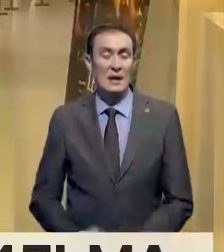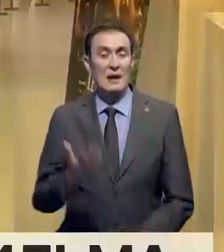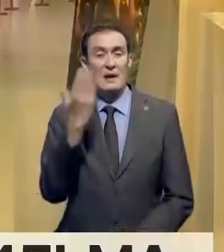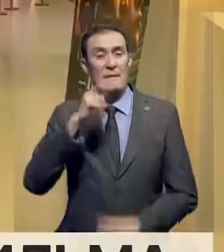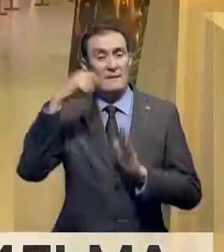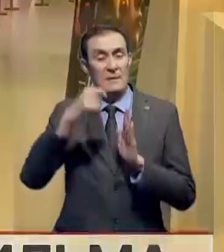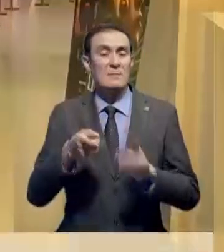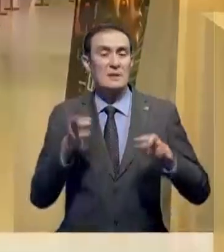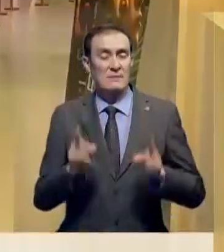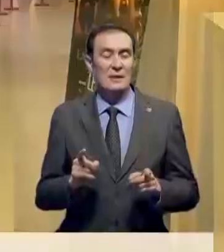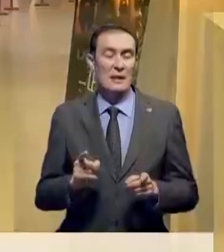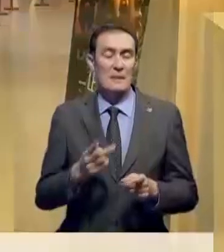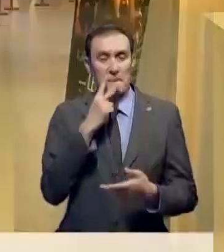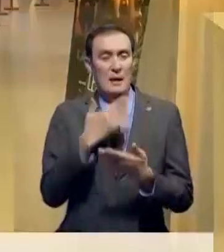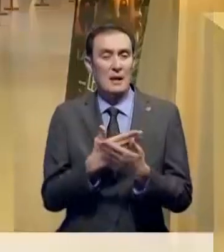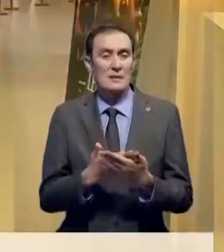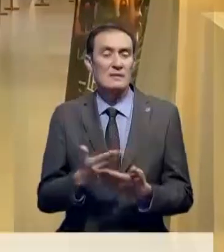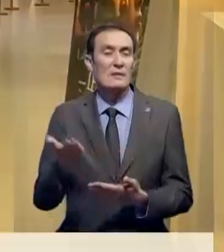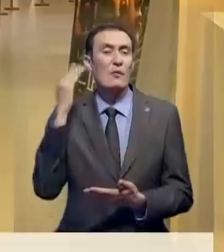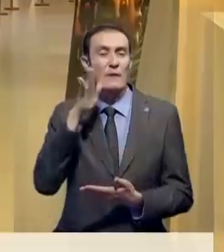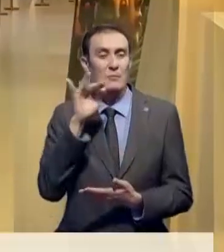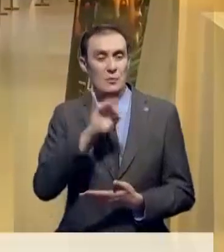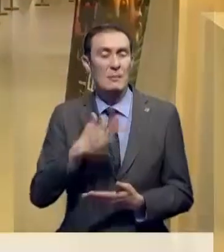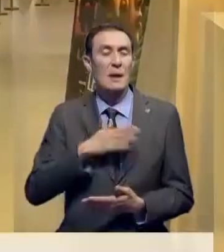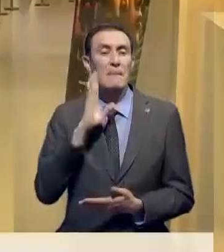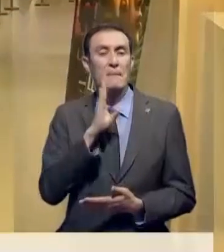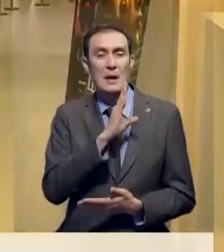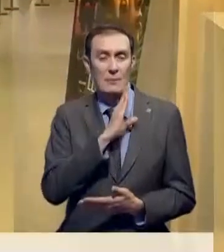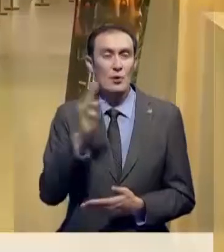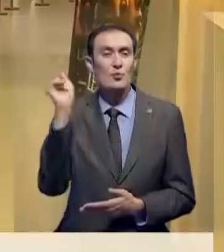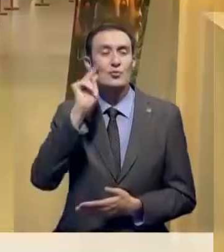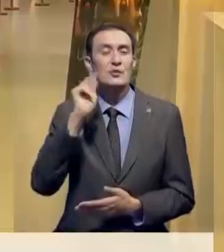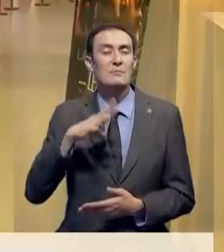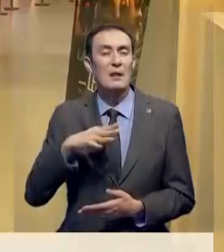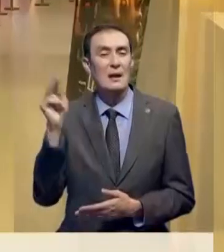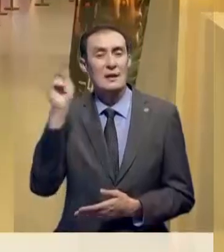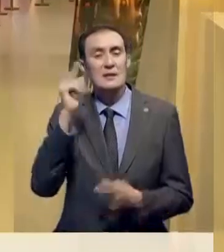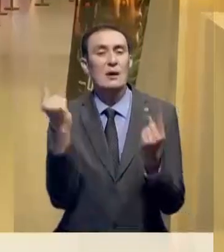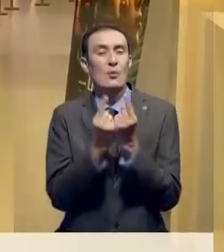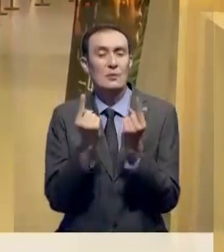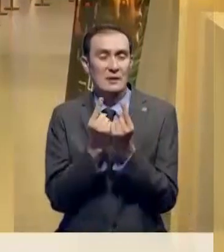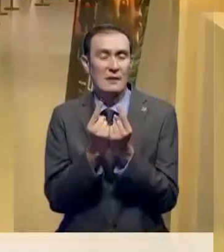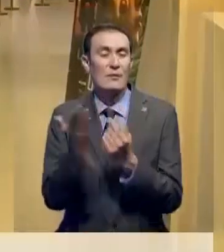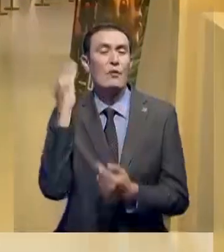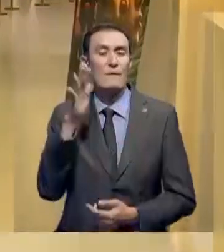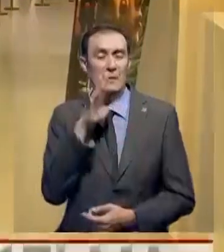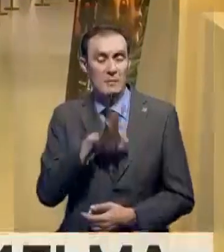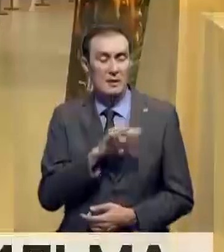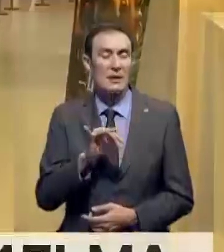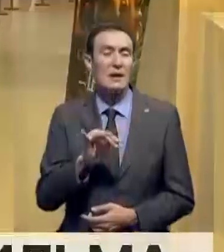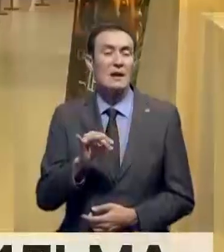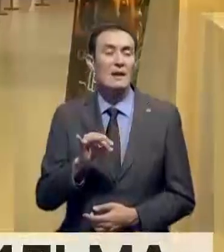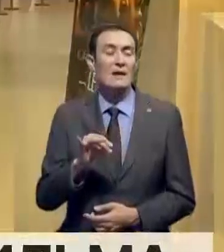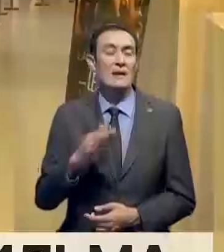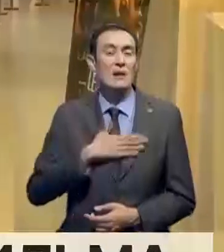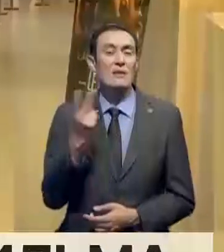действительно передает атмосферу того времени, а моя мама, она как раз училась, была сокурсницей в политехе в те времена, и уже я во